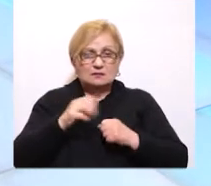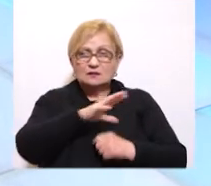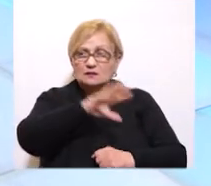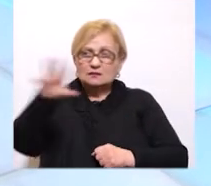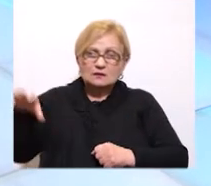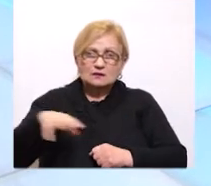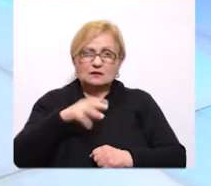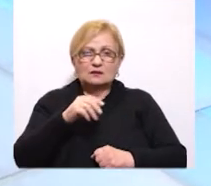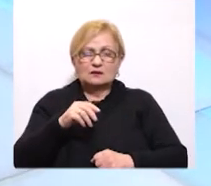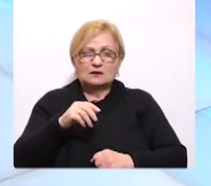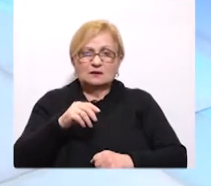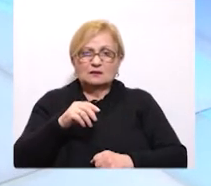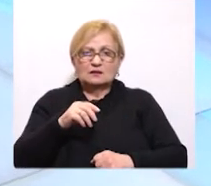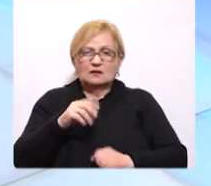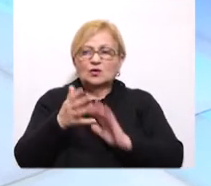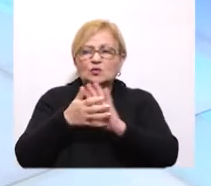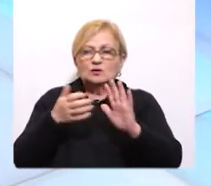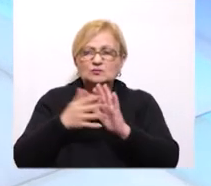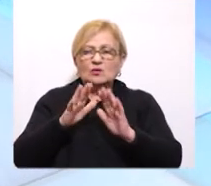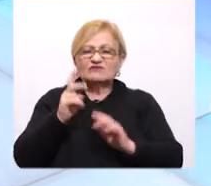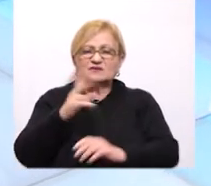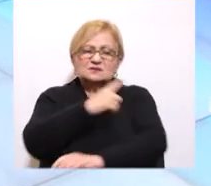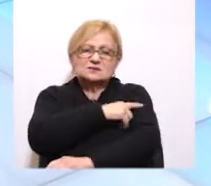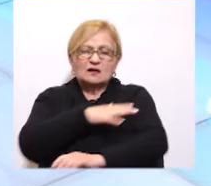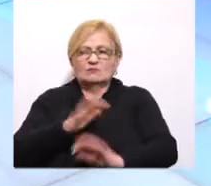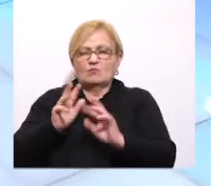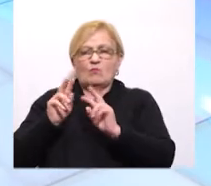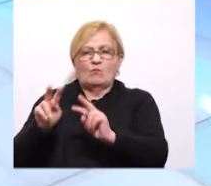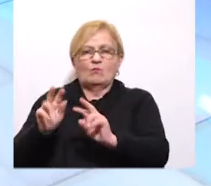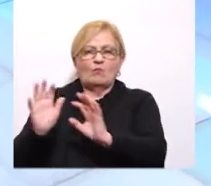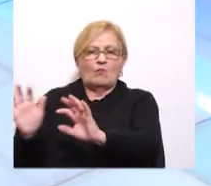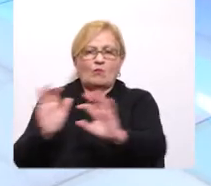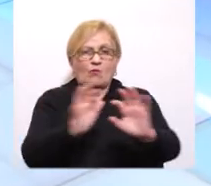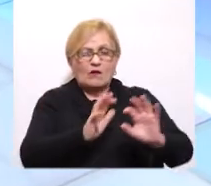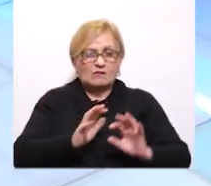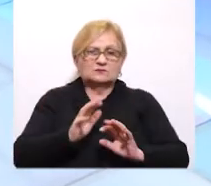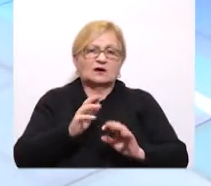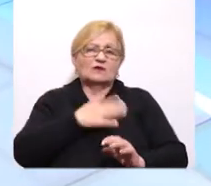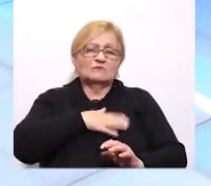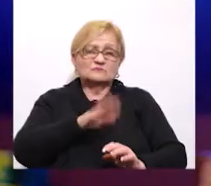ყველა და ნუ დავაკლებთ დაჭრილებს მოვლას და კვდრებს სამარეს.